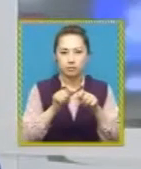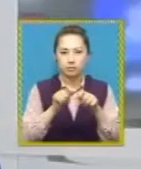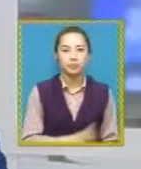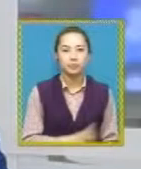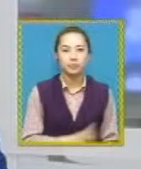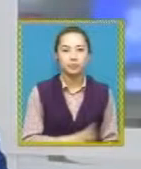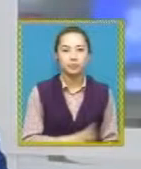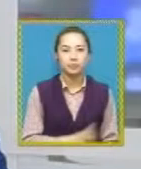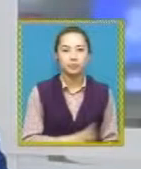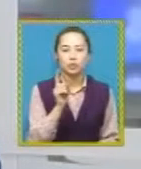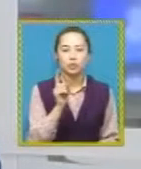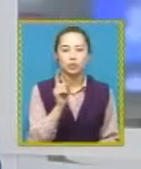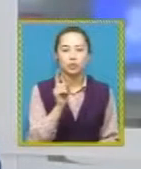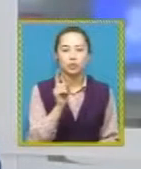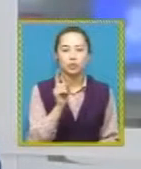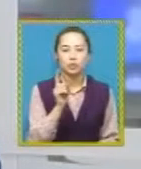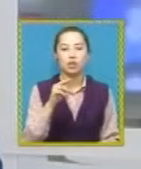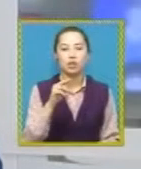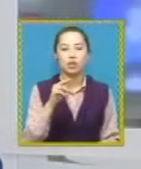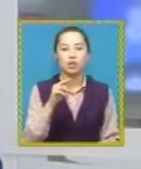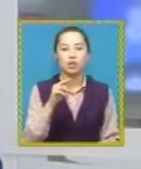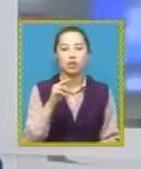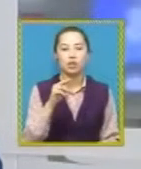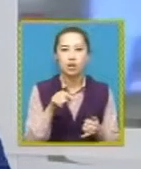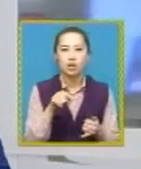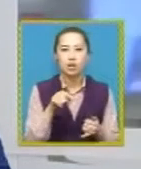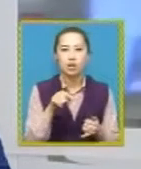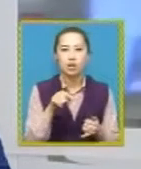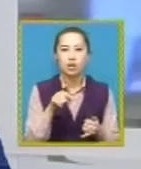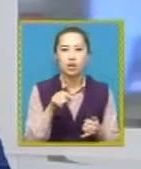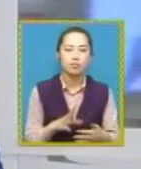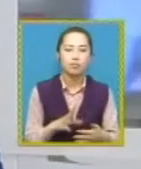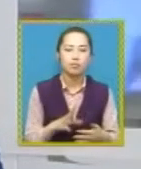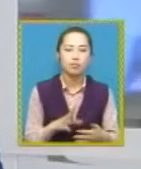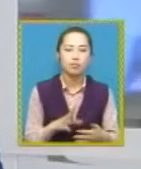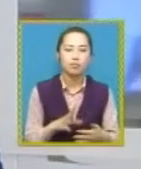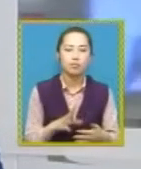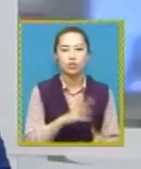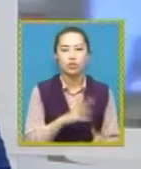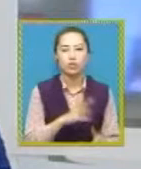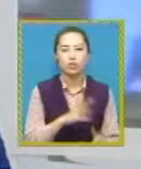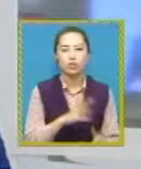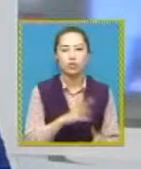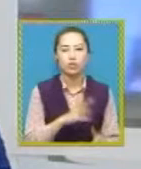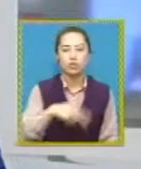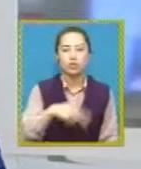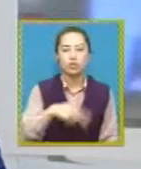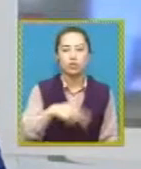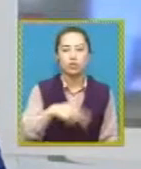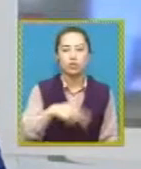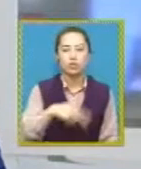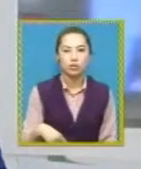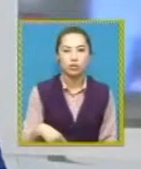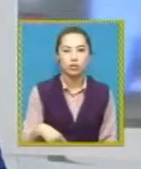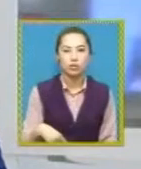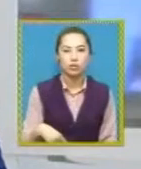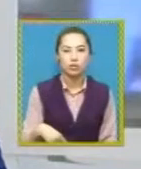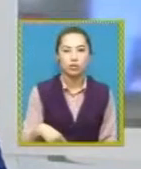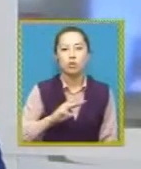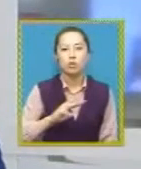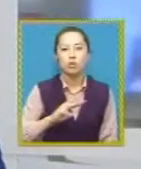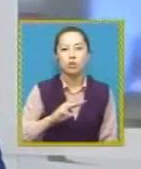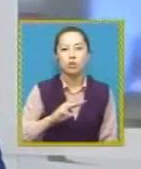Айтуынша 411 жұмыс берушіге айыппұл салынған. Инспекцияның араласуымен 233,2 миллион теңге көлемінде жалақы